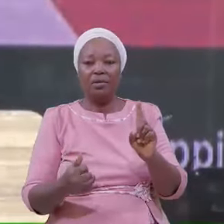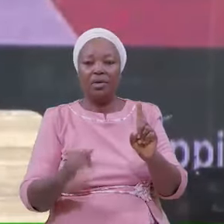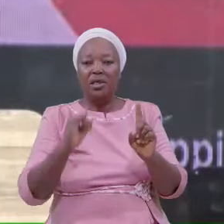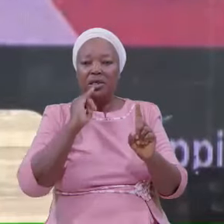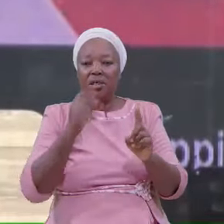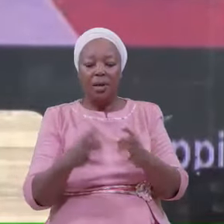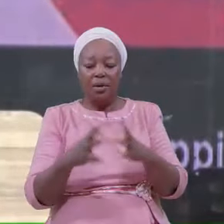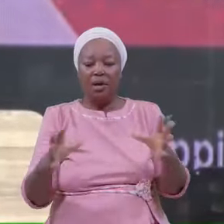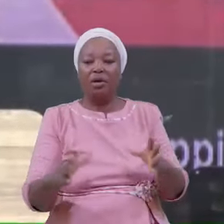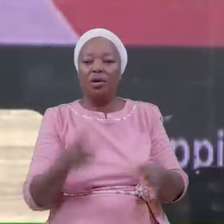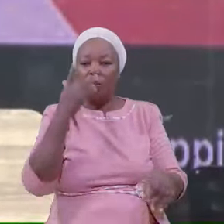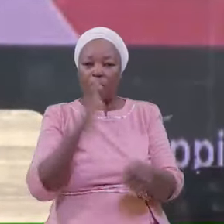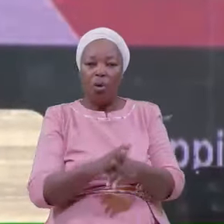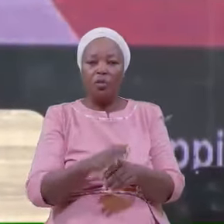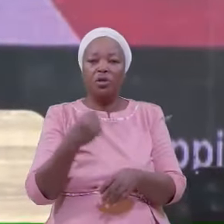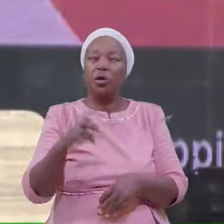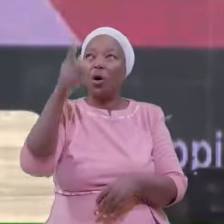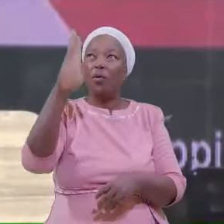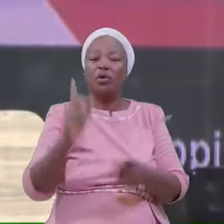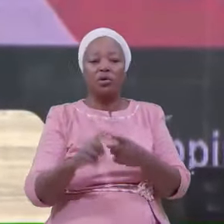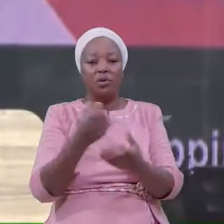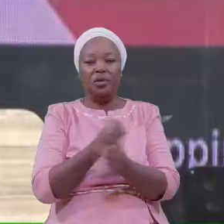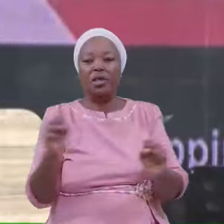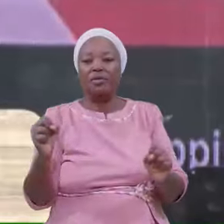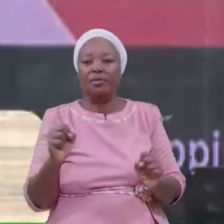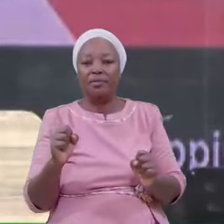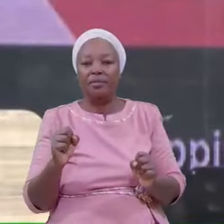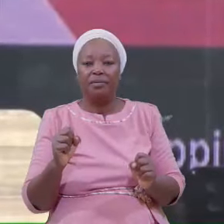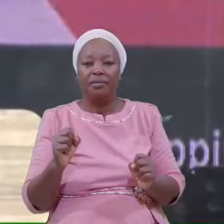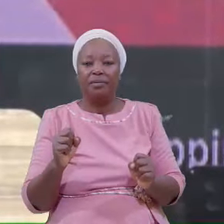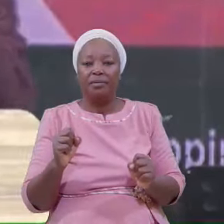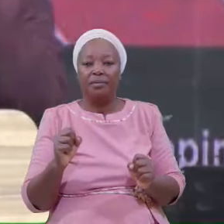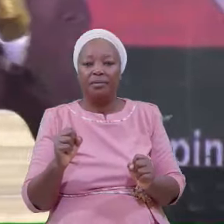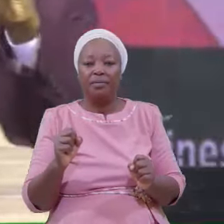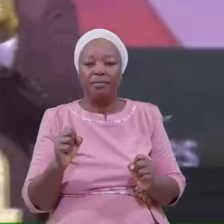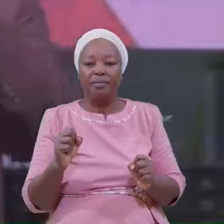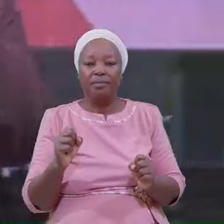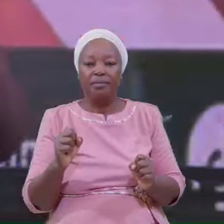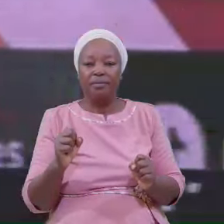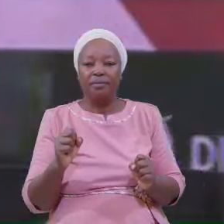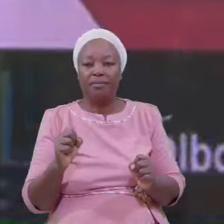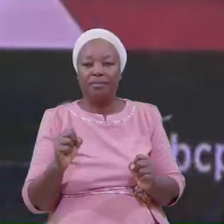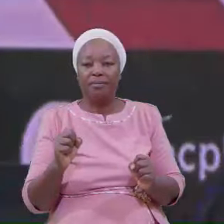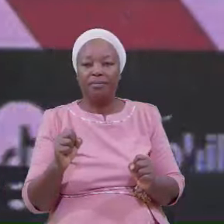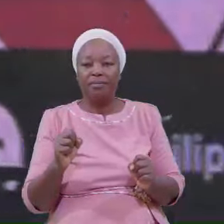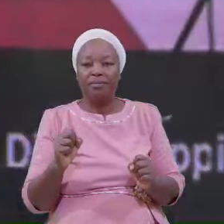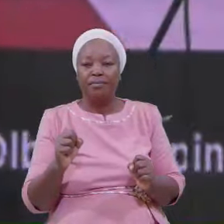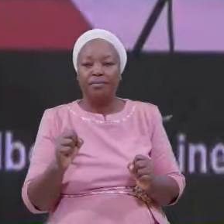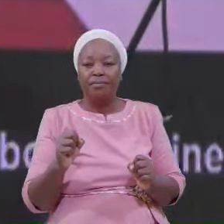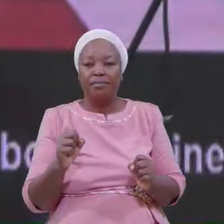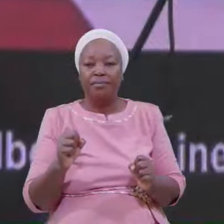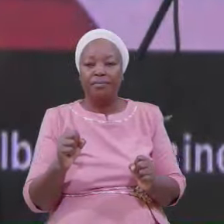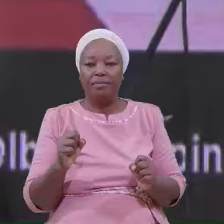of God to save. Masagana, bukas palad ang pangako ng Diyos na ililigtas